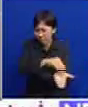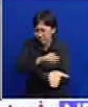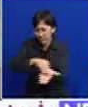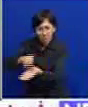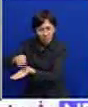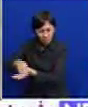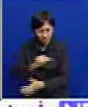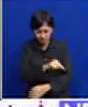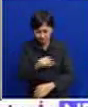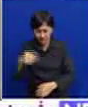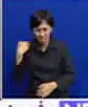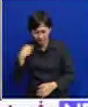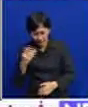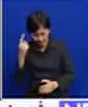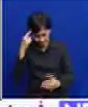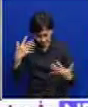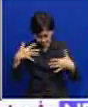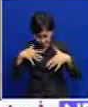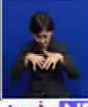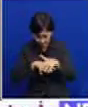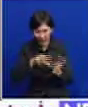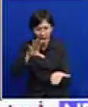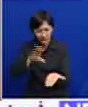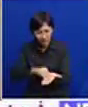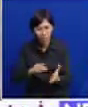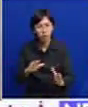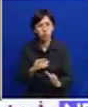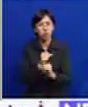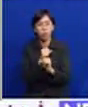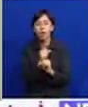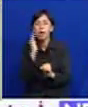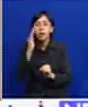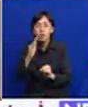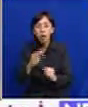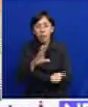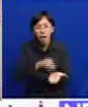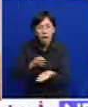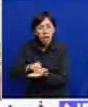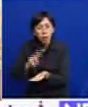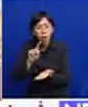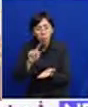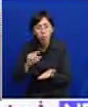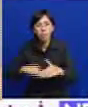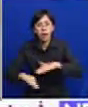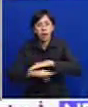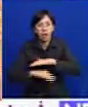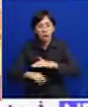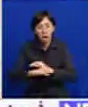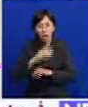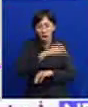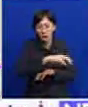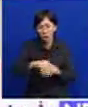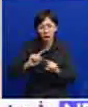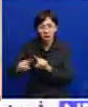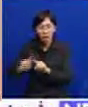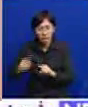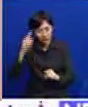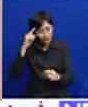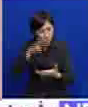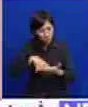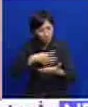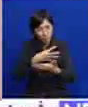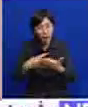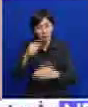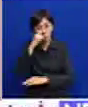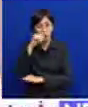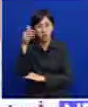ที่มีอยู่แล้วเพื่อนำมาจัดสรรเป็นฐานข้อมูลและสร้างฐานข้อมูลด้านความมั่นคงให้ทุกหน่วยงานนำไปกำหนดยุทธศาสตร์ชา